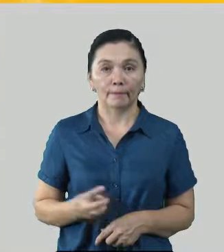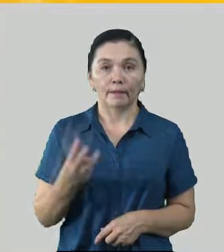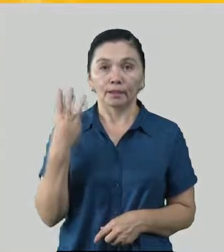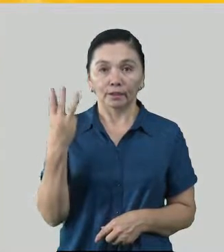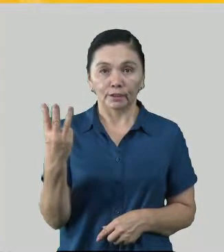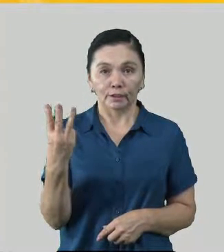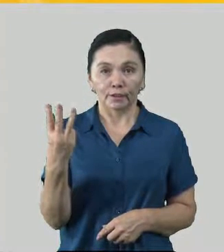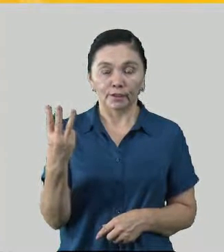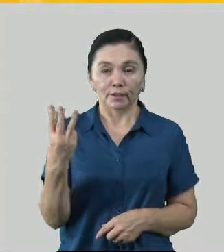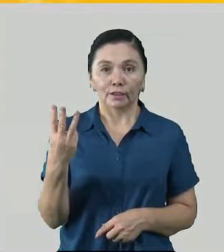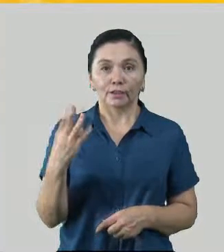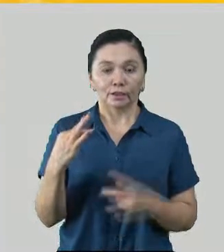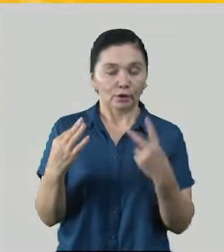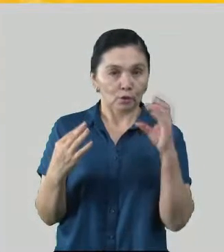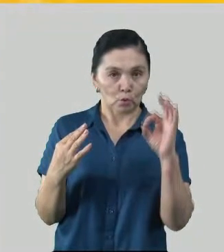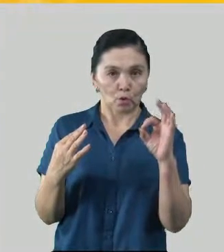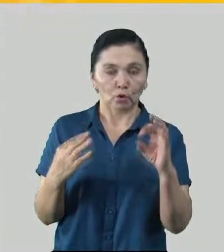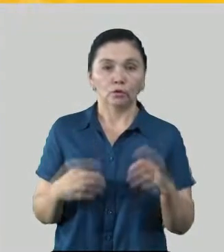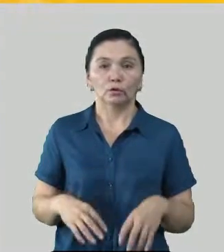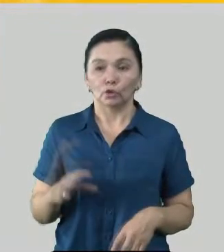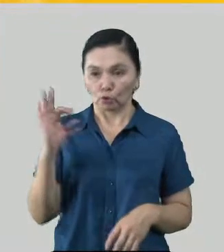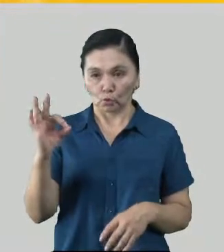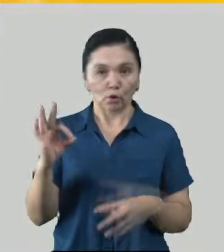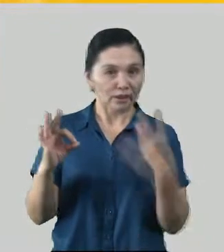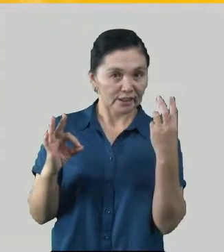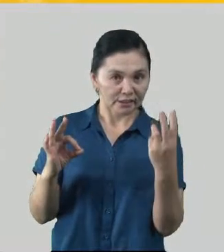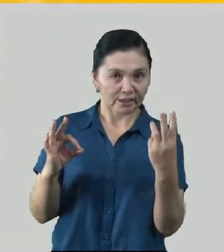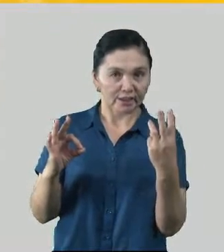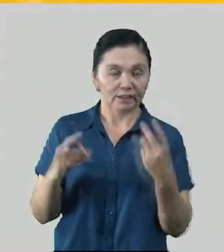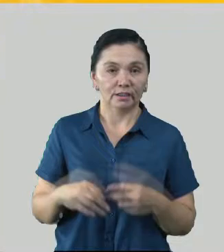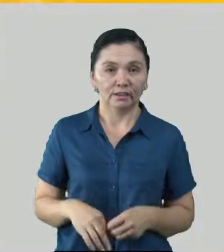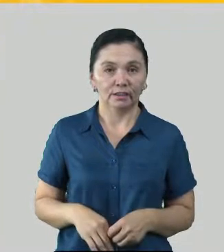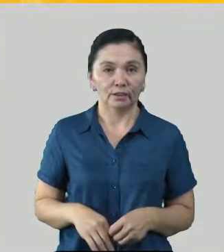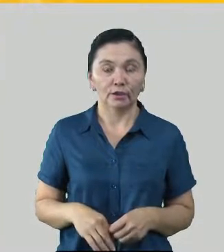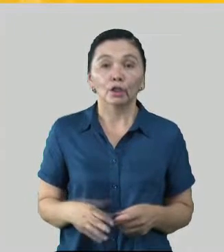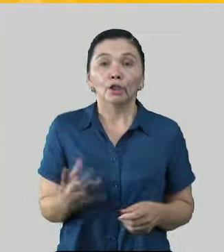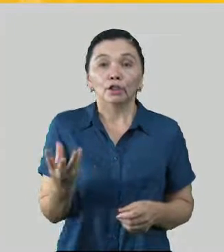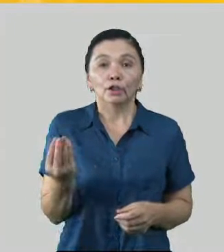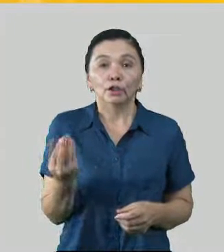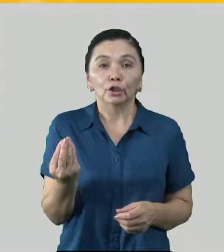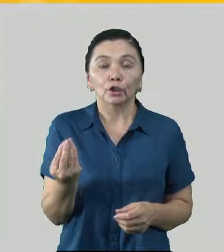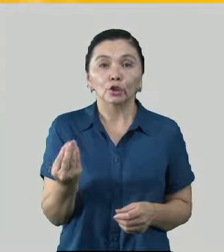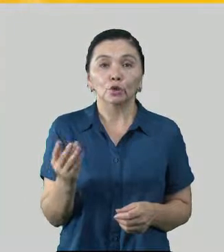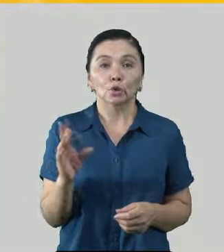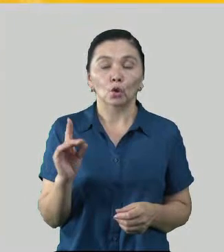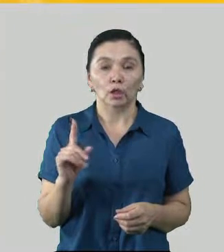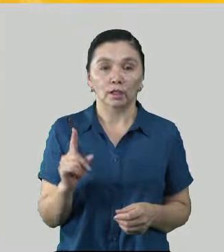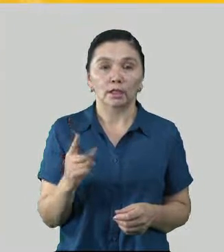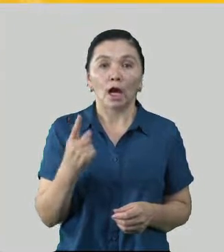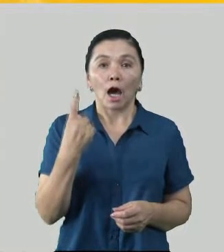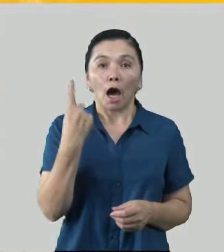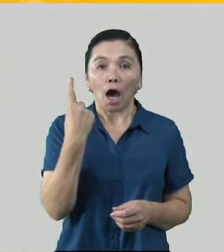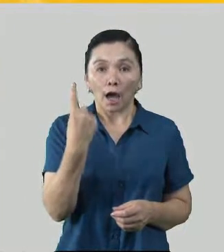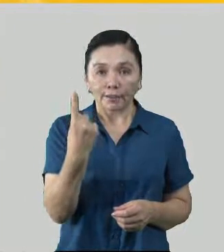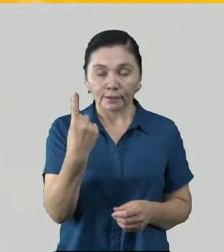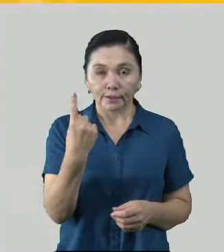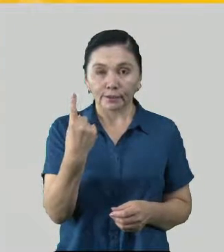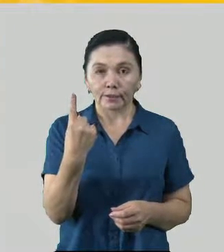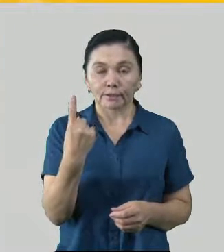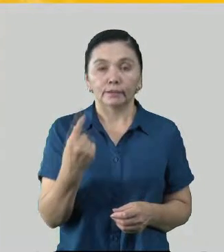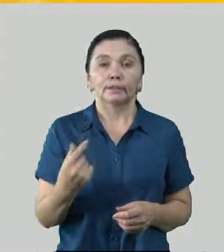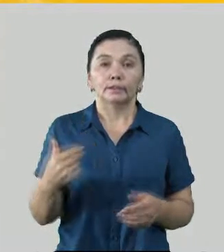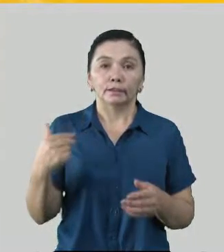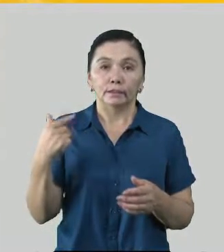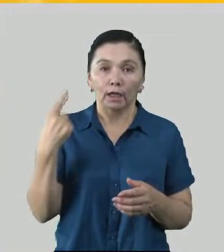и 0. 0 и 3. И еще 1, да